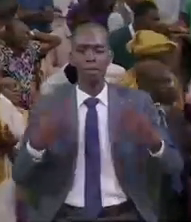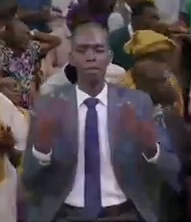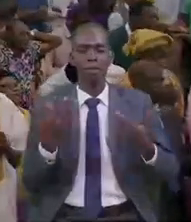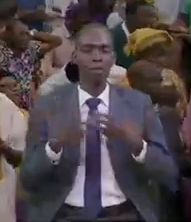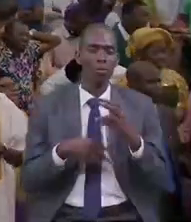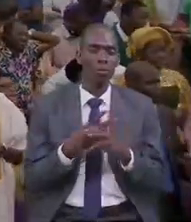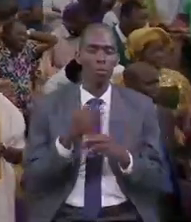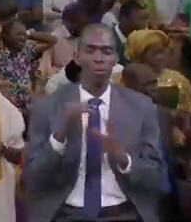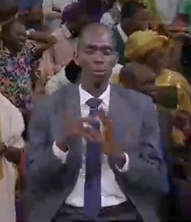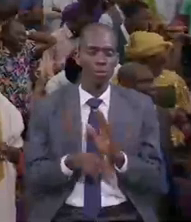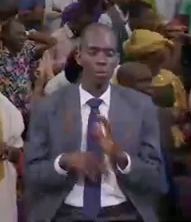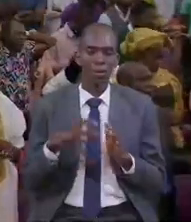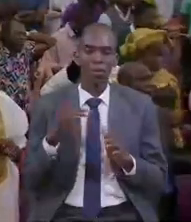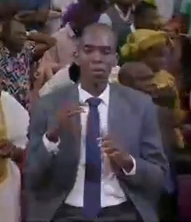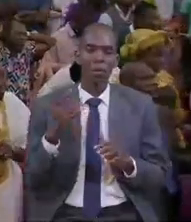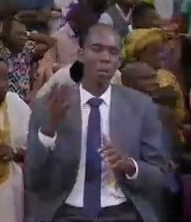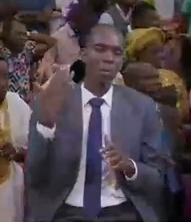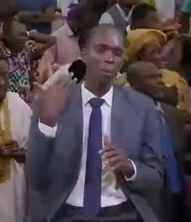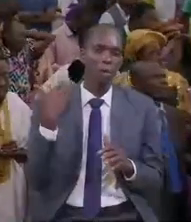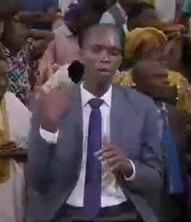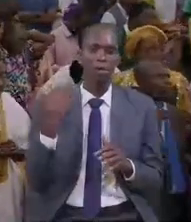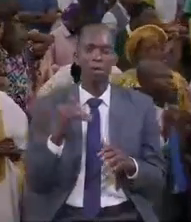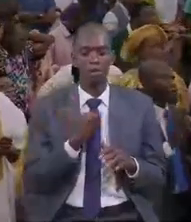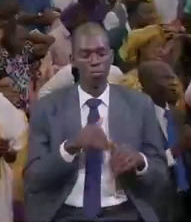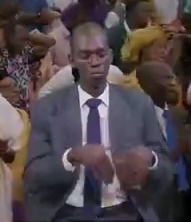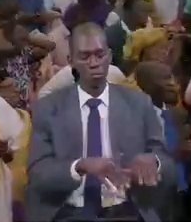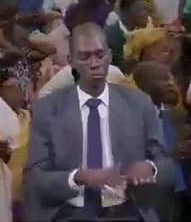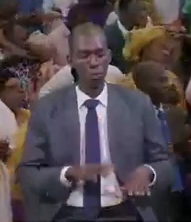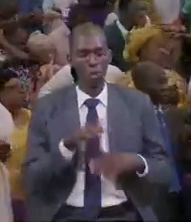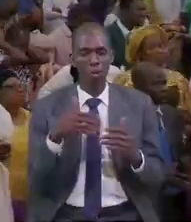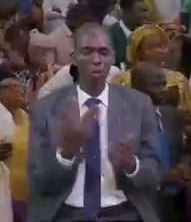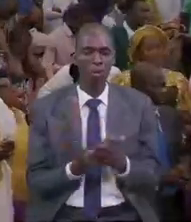aller, Seigneur, j'ensevelis cela ce matin.